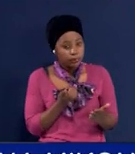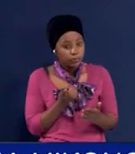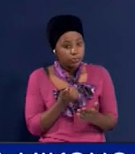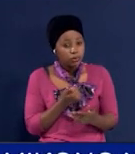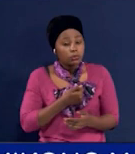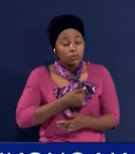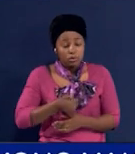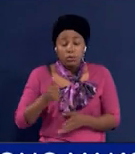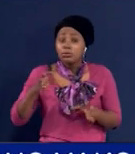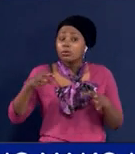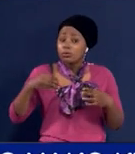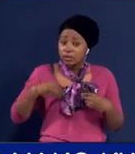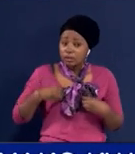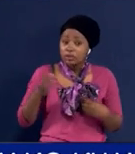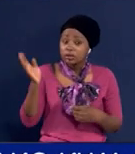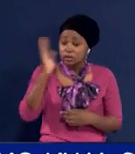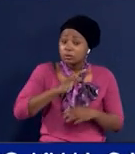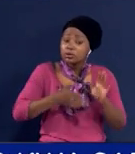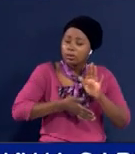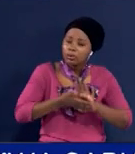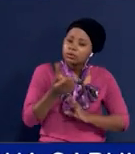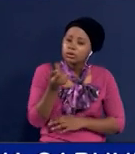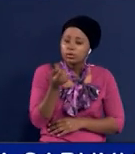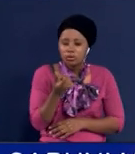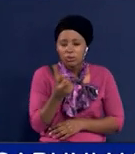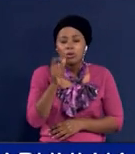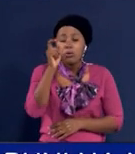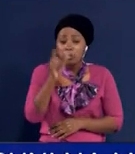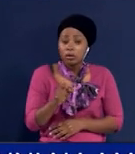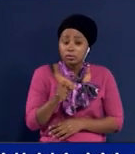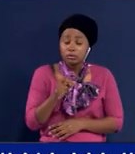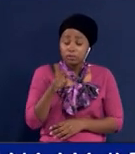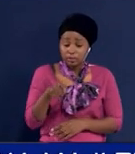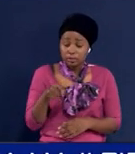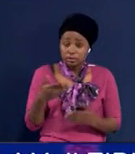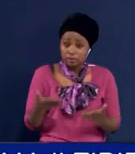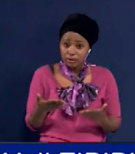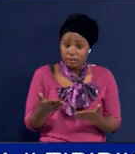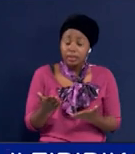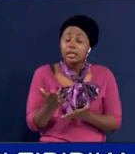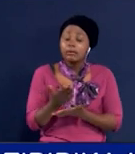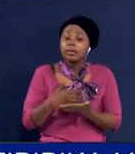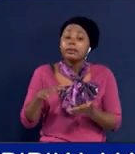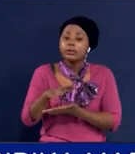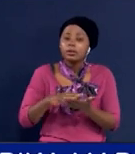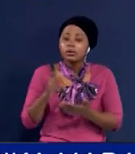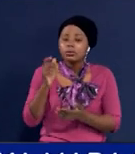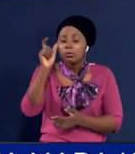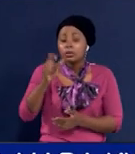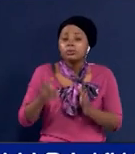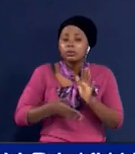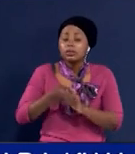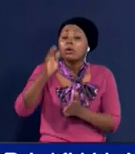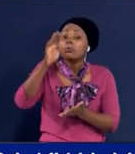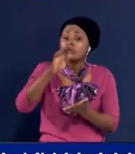tukipima mwitikio siku za mwanzo kidogo na mwitikio uliopo sasa hivi, kwa baadhi ya maeneo watu wanaanza kupunguza